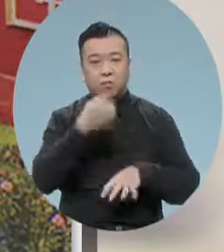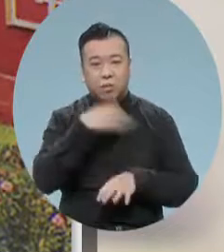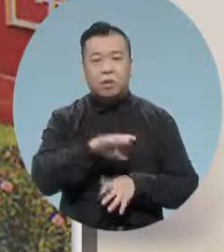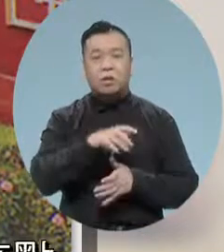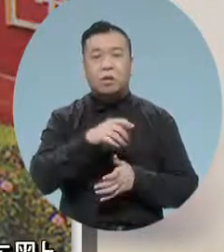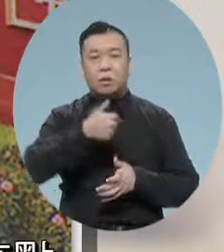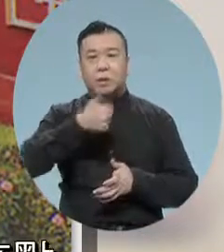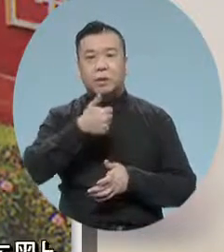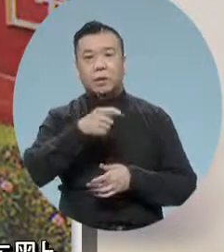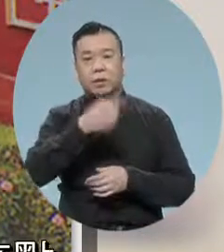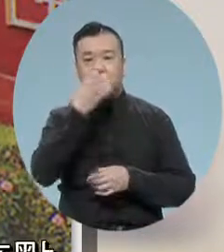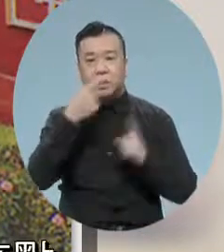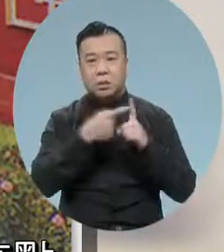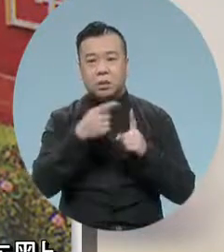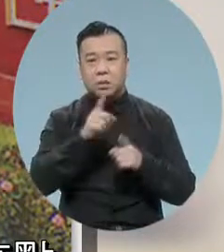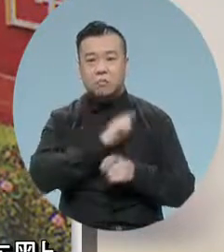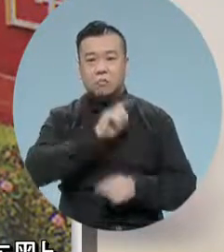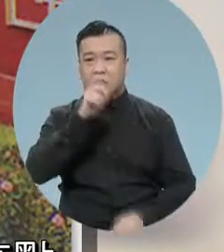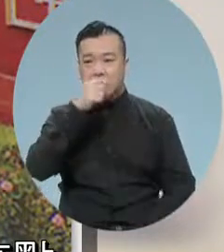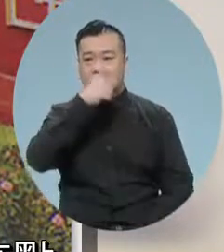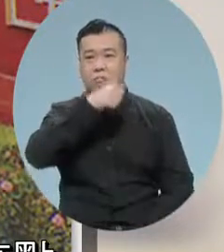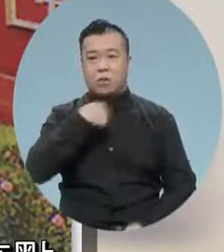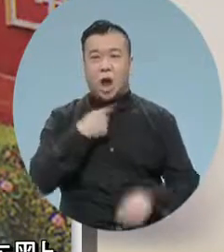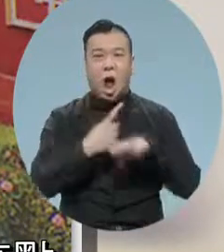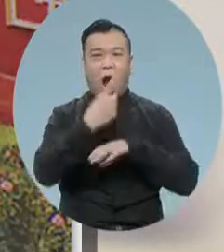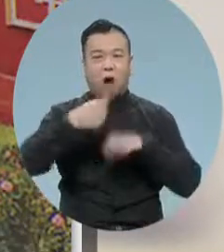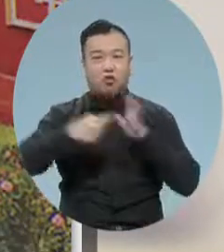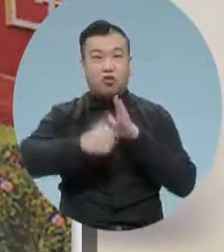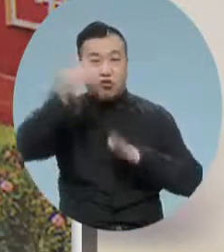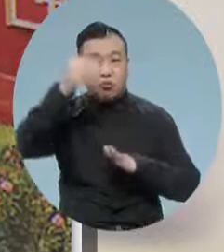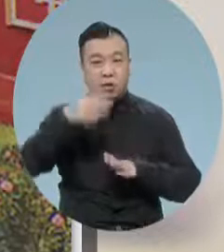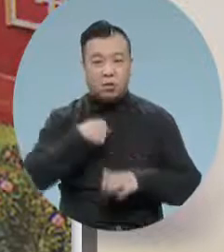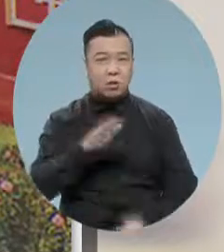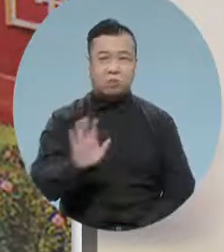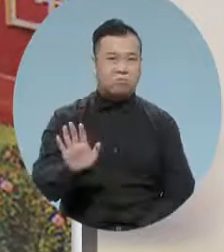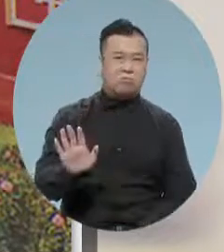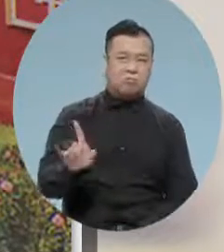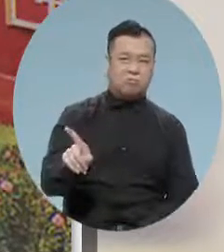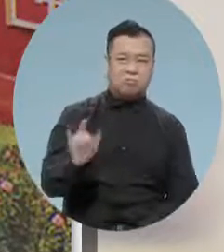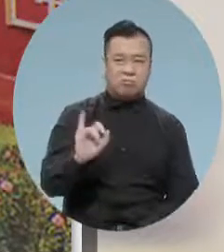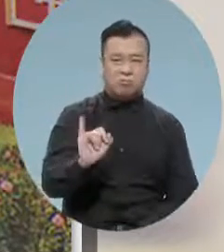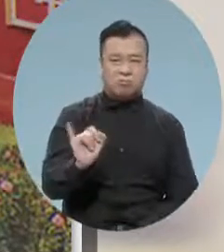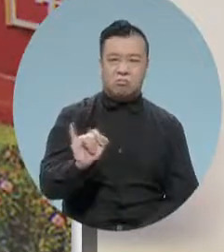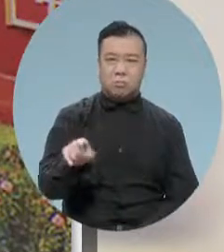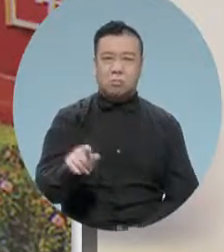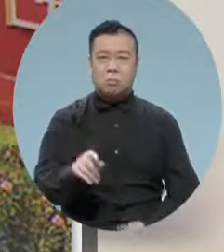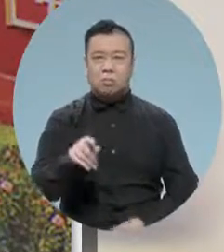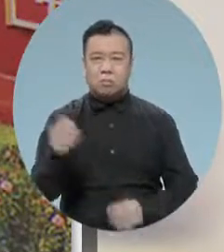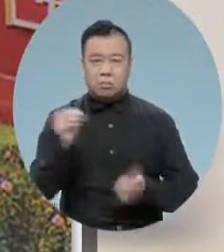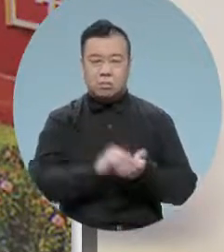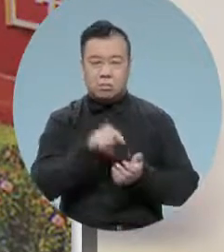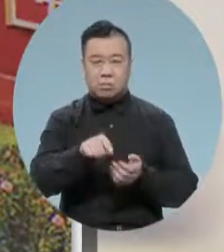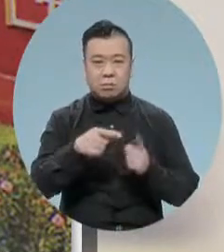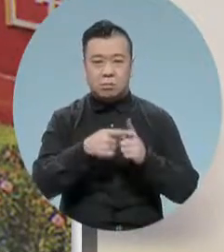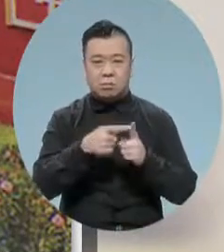員上天啦，所以香港人嘅民族自豪感咧就升到最高點。我話 no 呢句嘢錯嘅。從來在這個